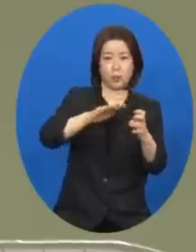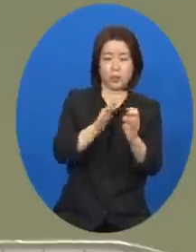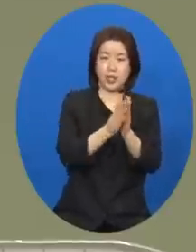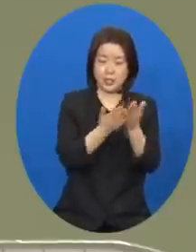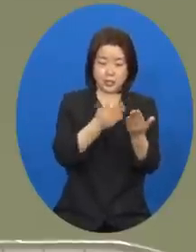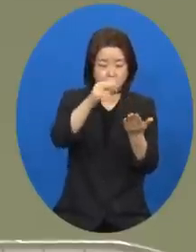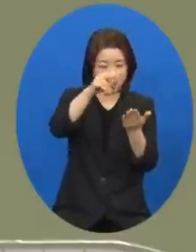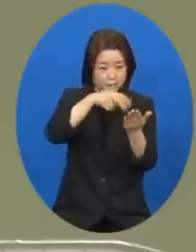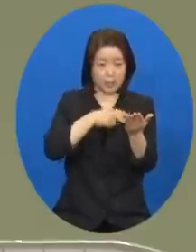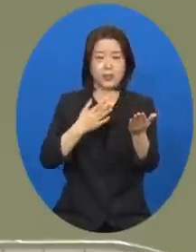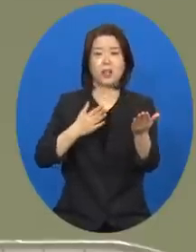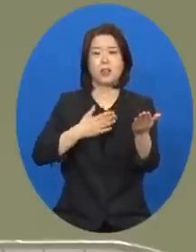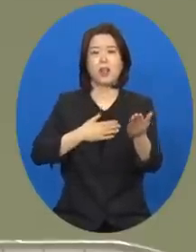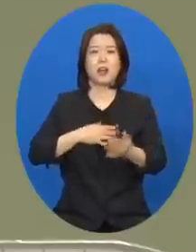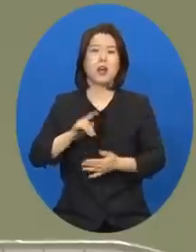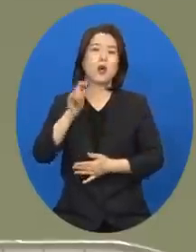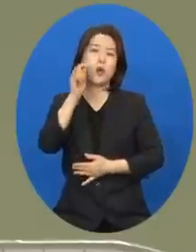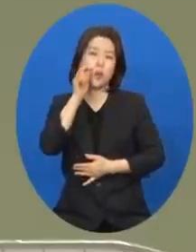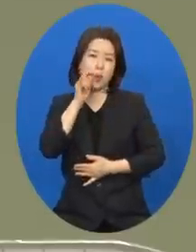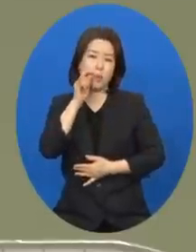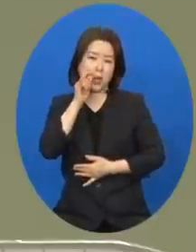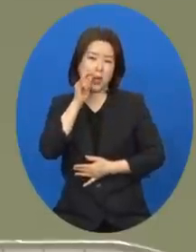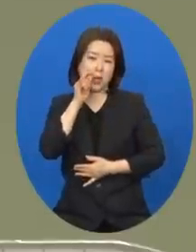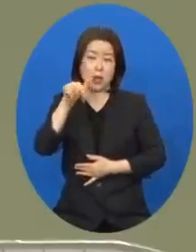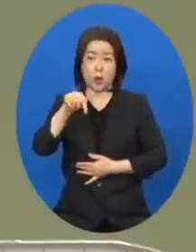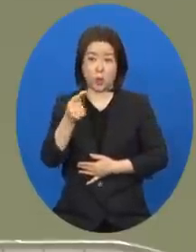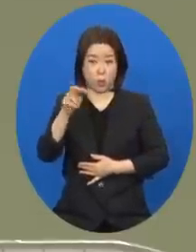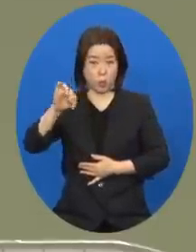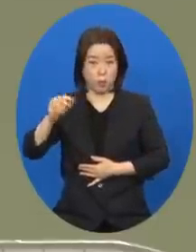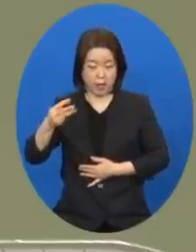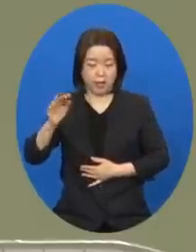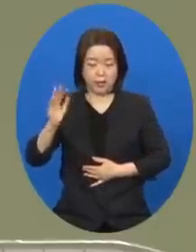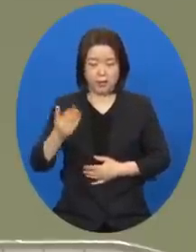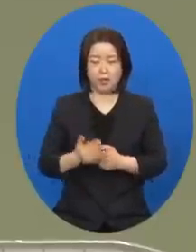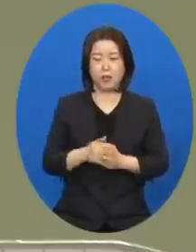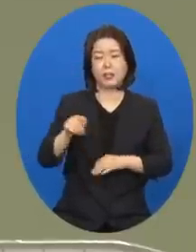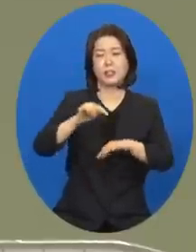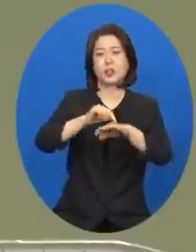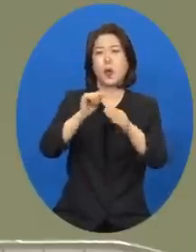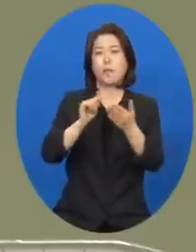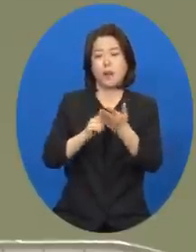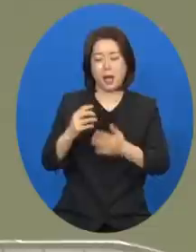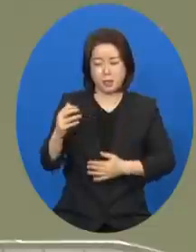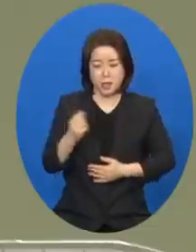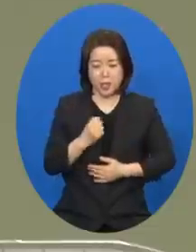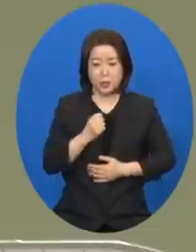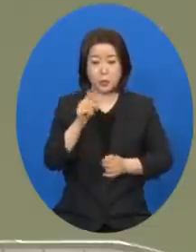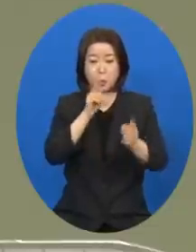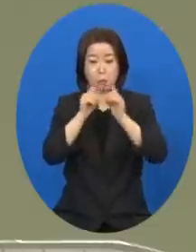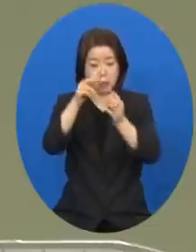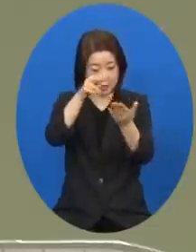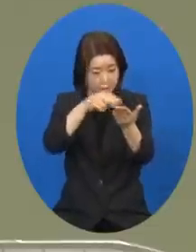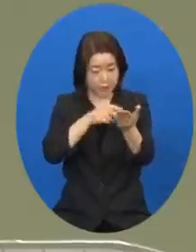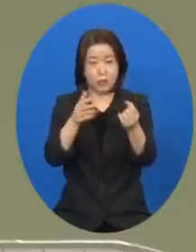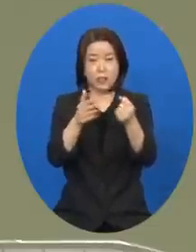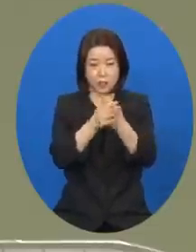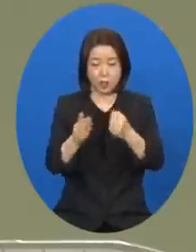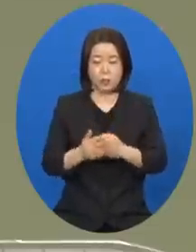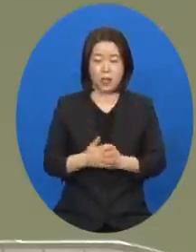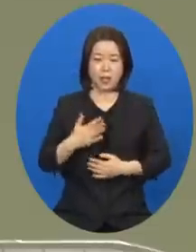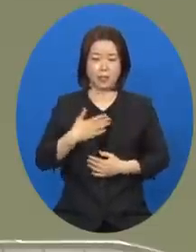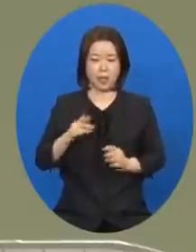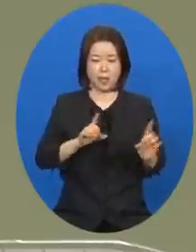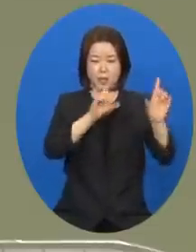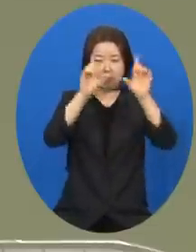내가 고멜입니다. 그런 마음으로 말씀을 보았기에 말씀의 삶을